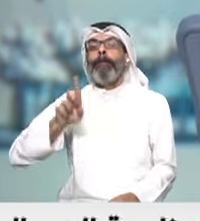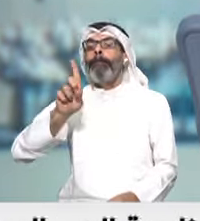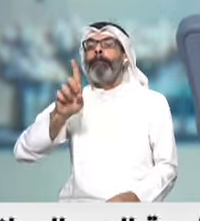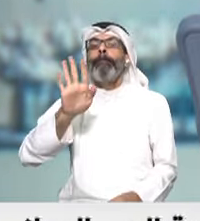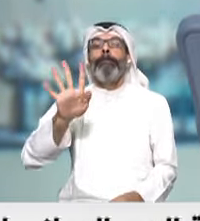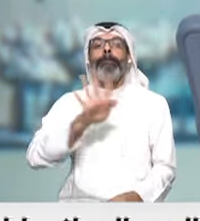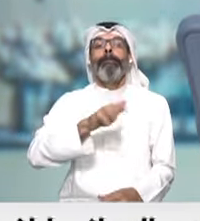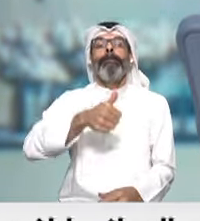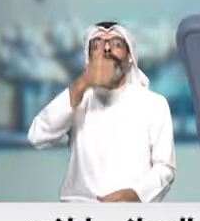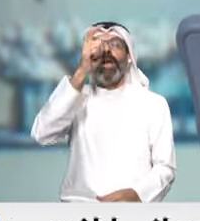شكرا جزيلا لك